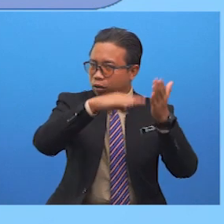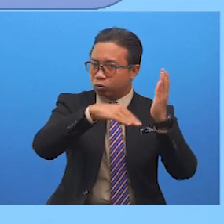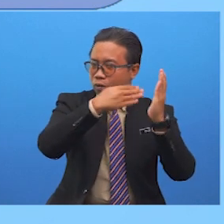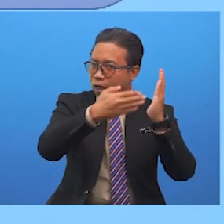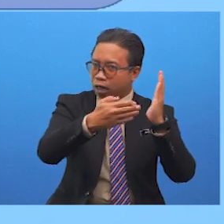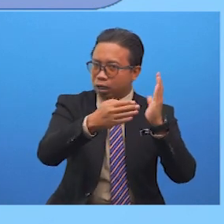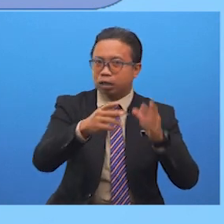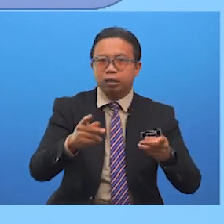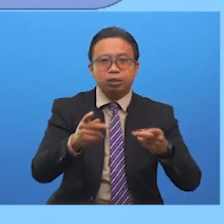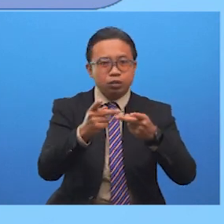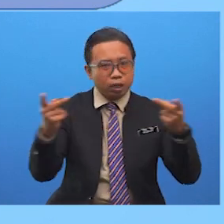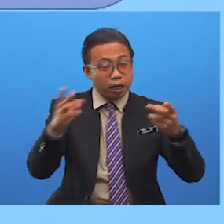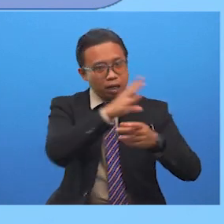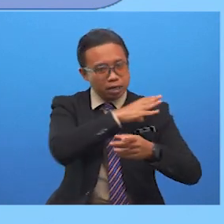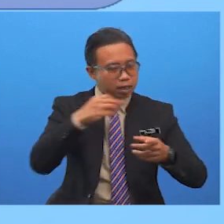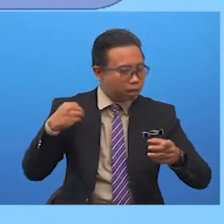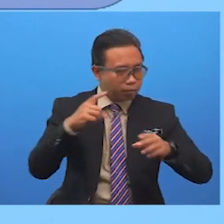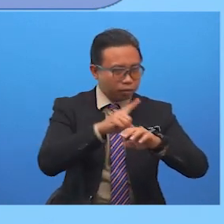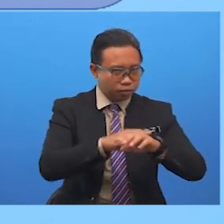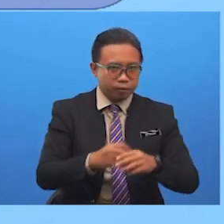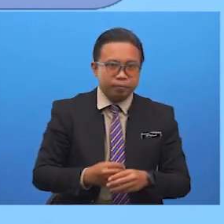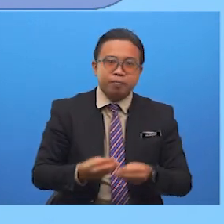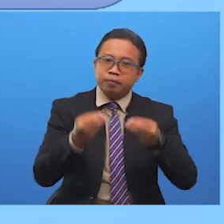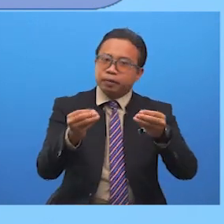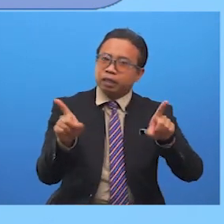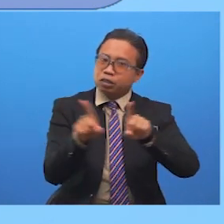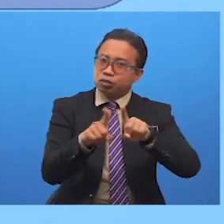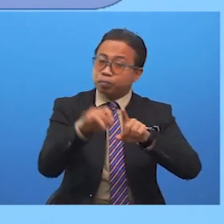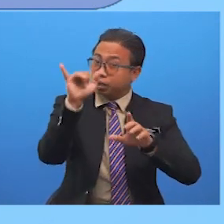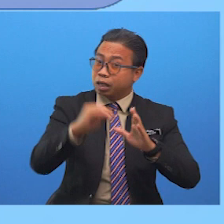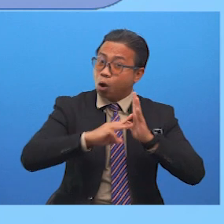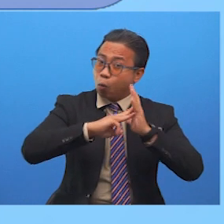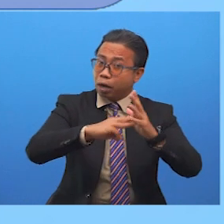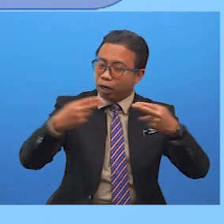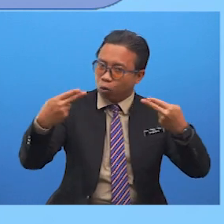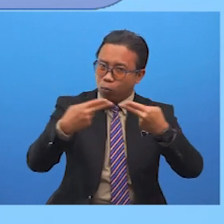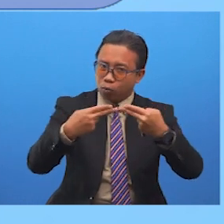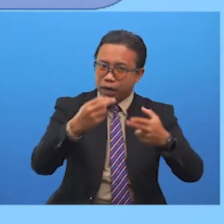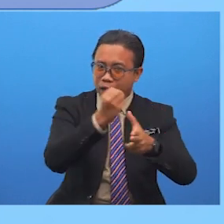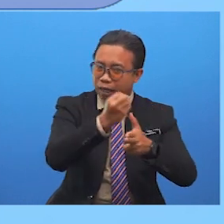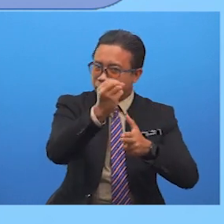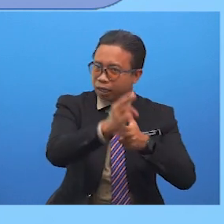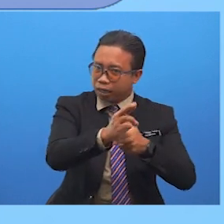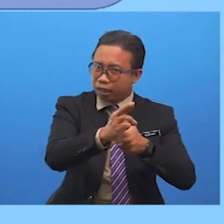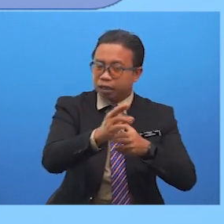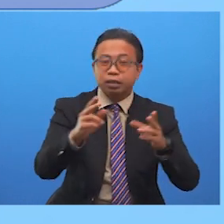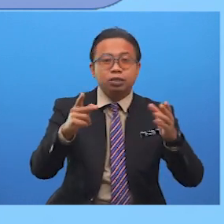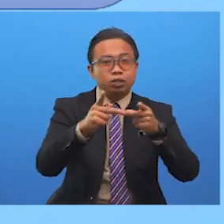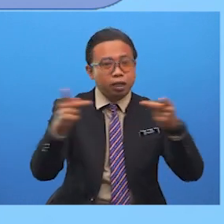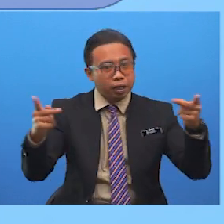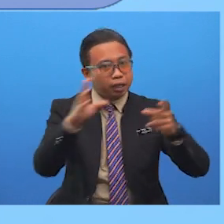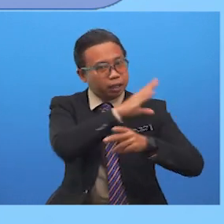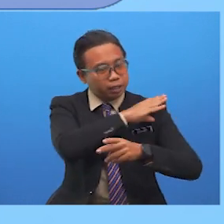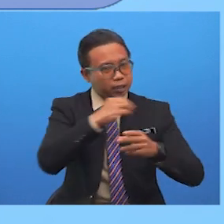masa kedua diberi persamaan yang mewakili hubungan antara jarak